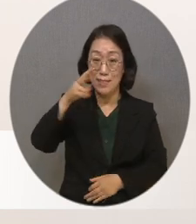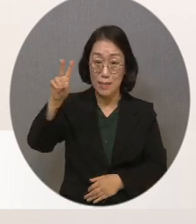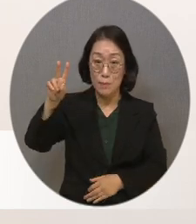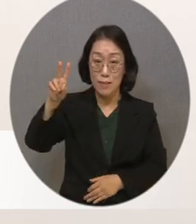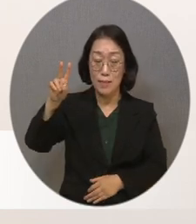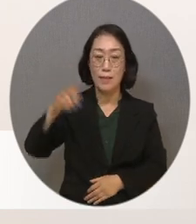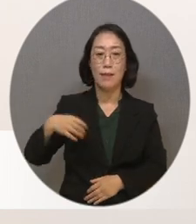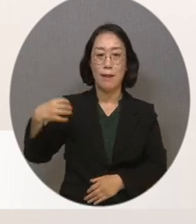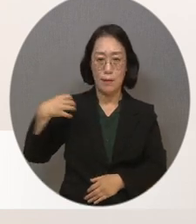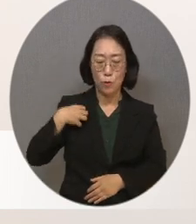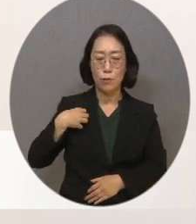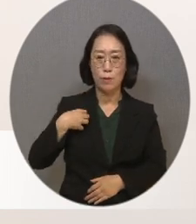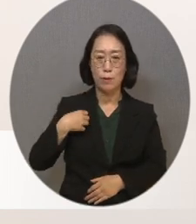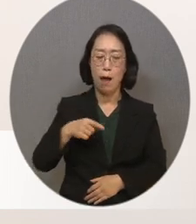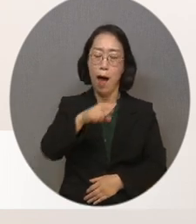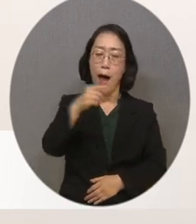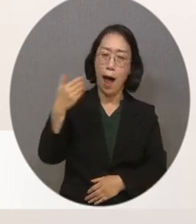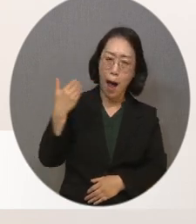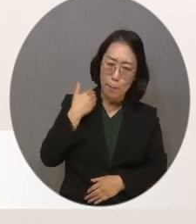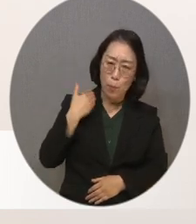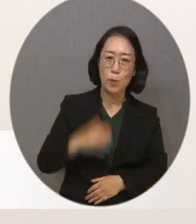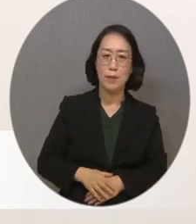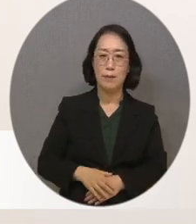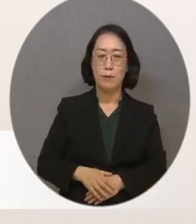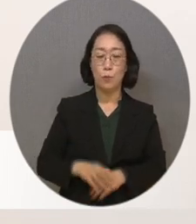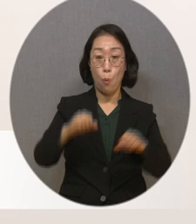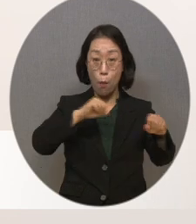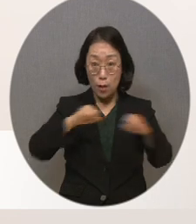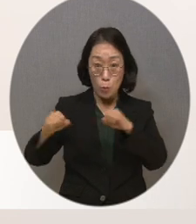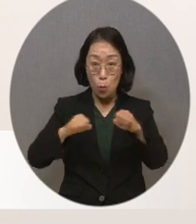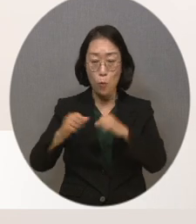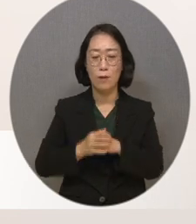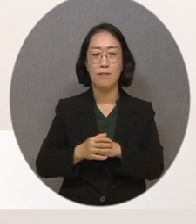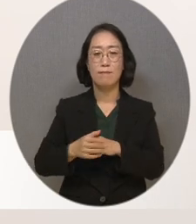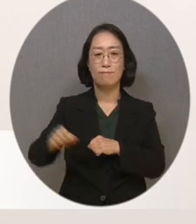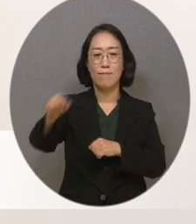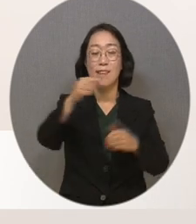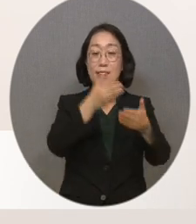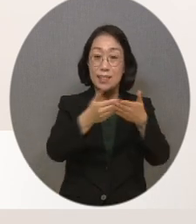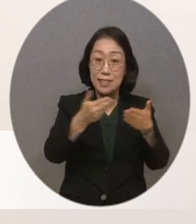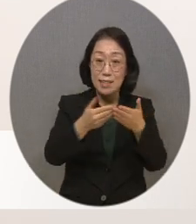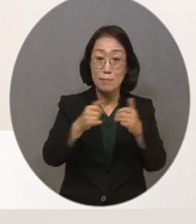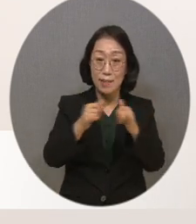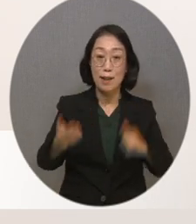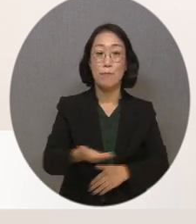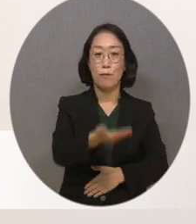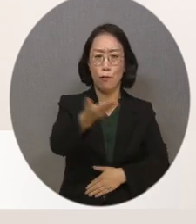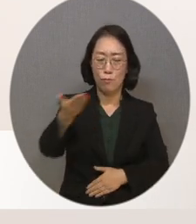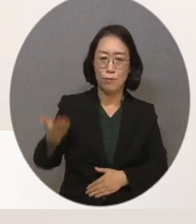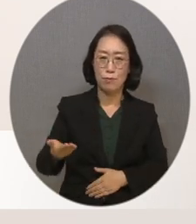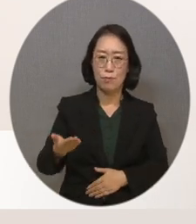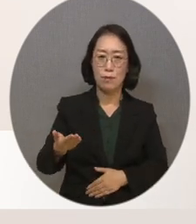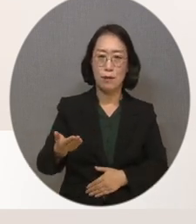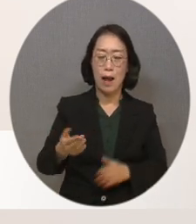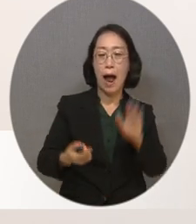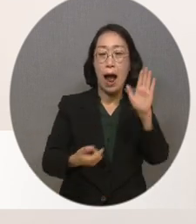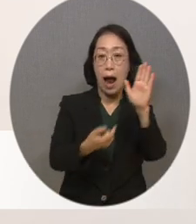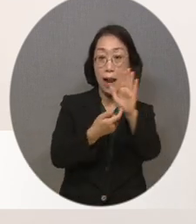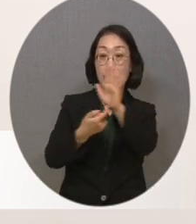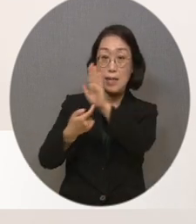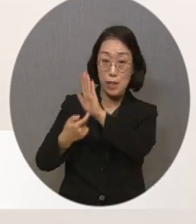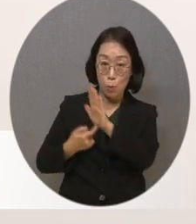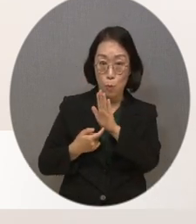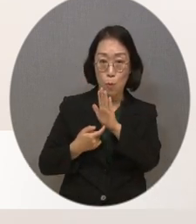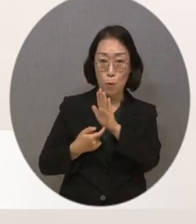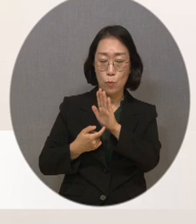전담방송에서는 숨어있든 아니면 밖에 나오시든 여러 작가님들을, 지역 작가님들을